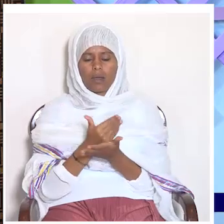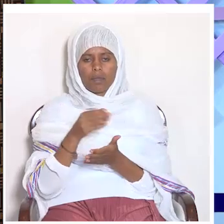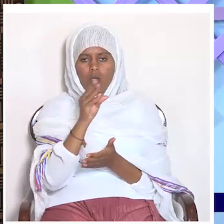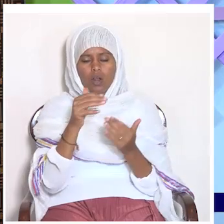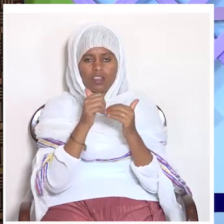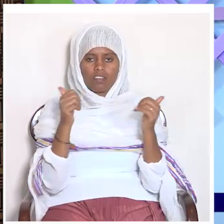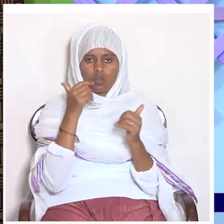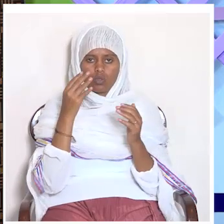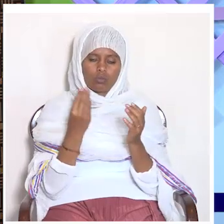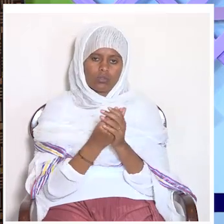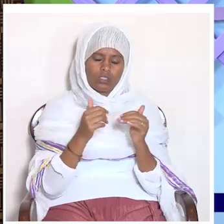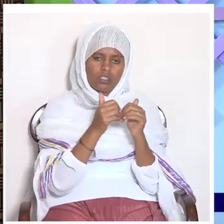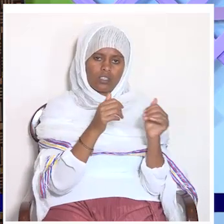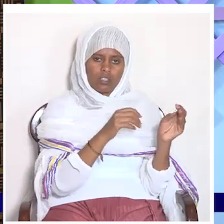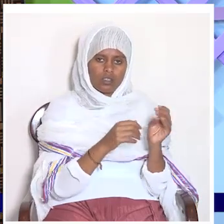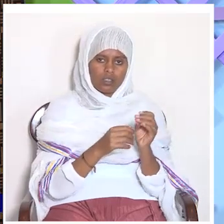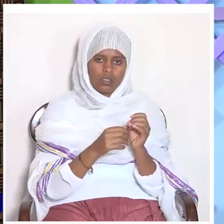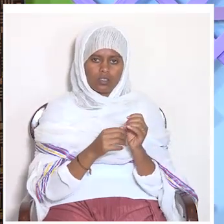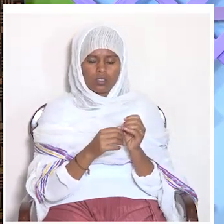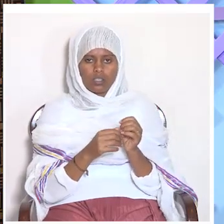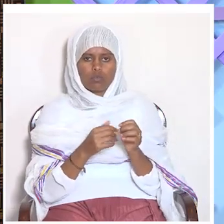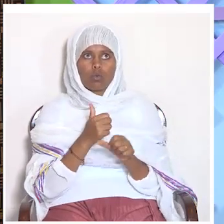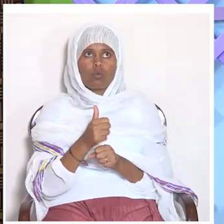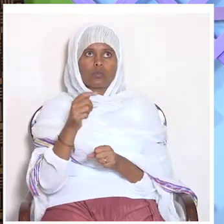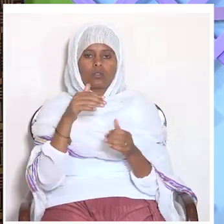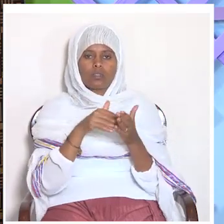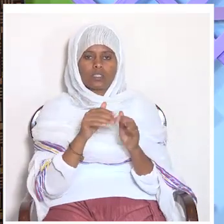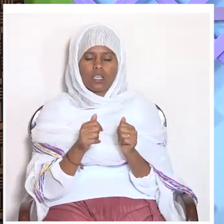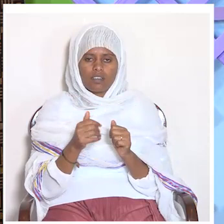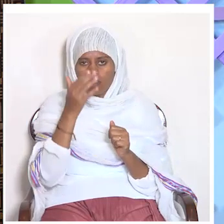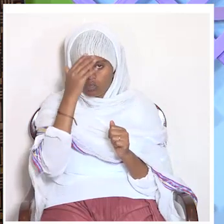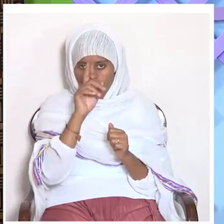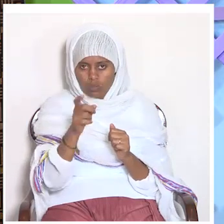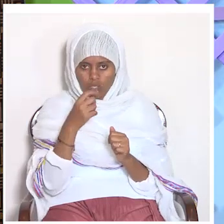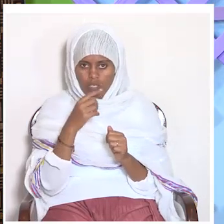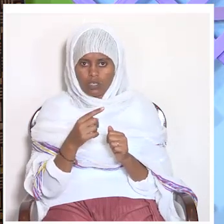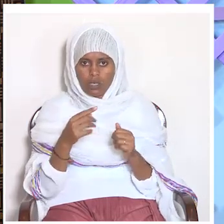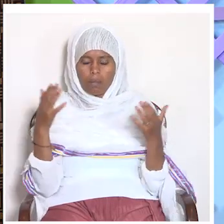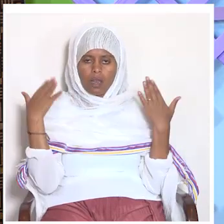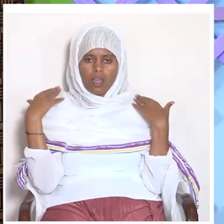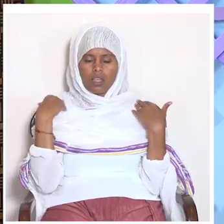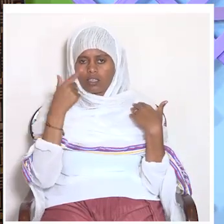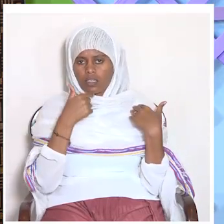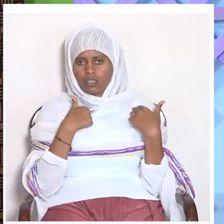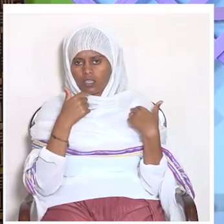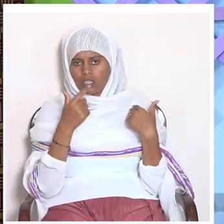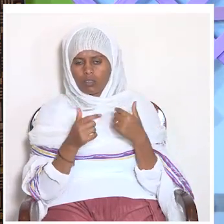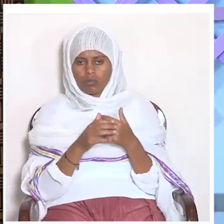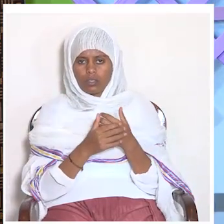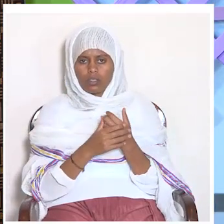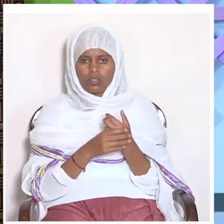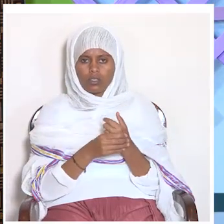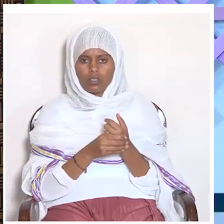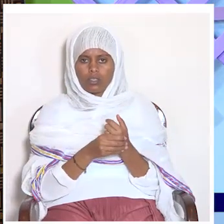لدهريا كدا انه دما ابتغو خوصه على ليهم ندو بولم اي اي لنا كان ملاك برهان يجين لكنا نيركا